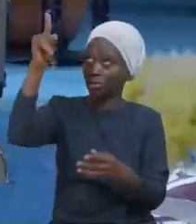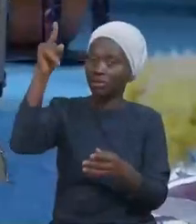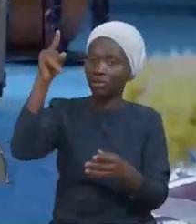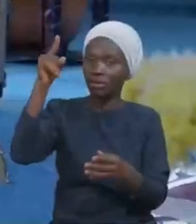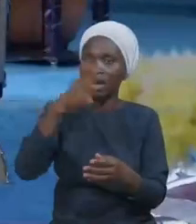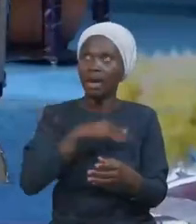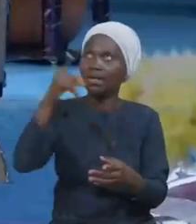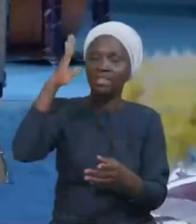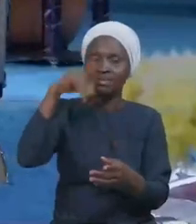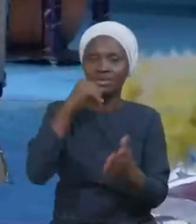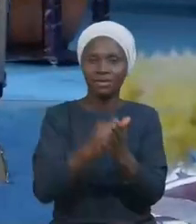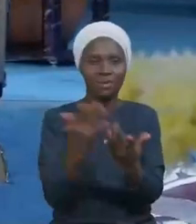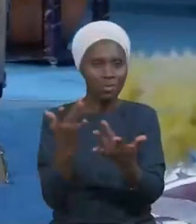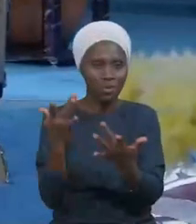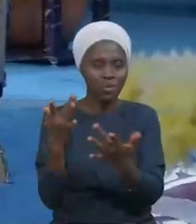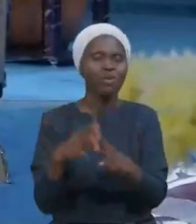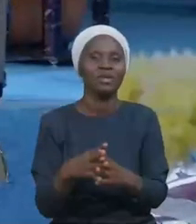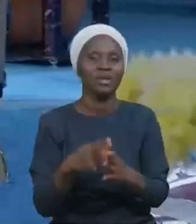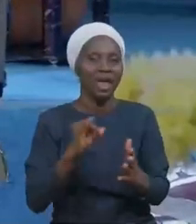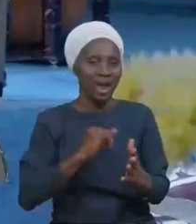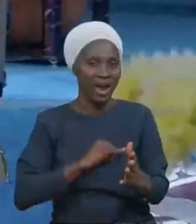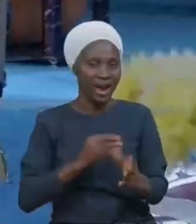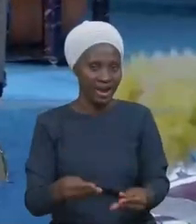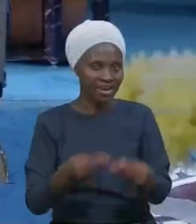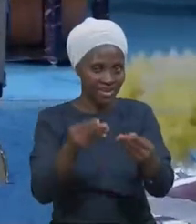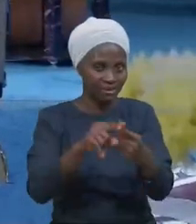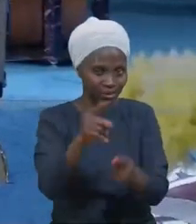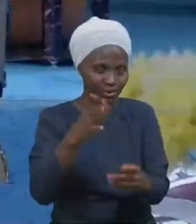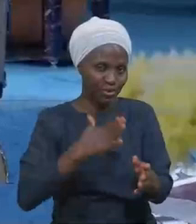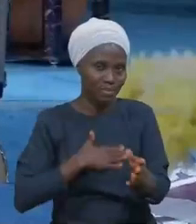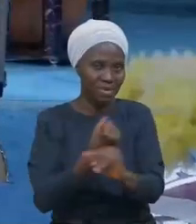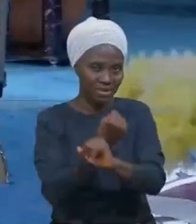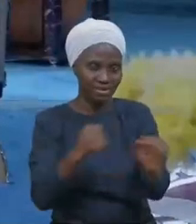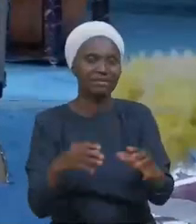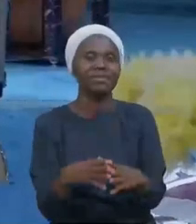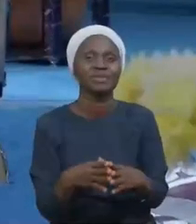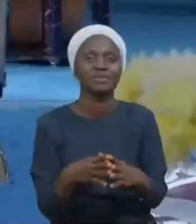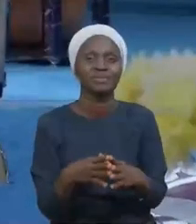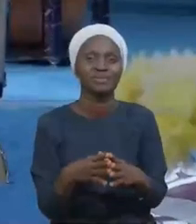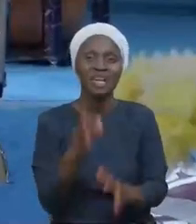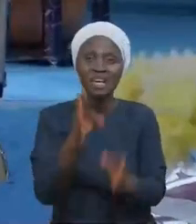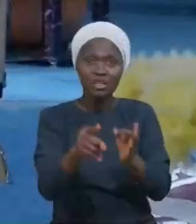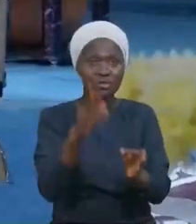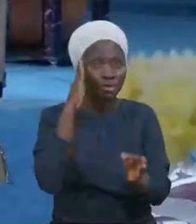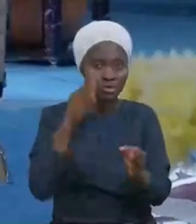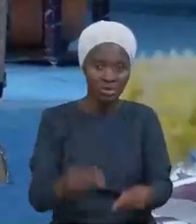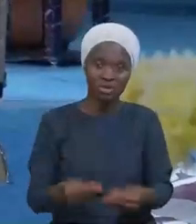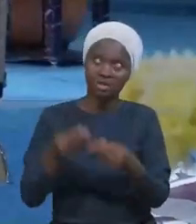pas, je te donne mon salut. Si tu donnes ta